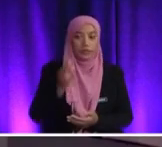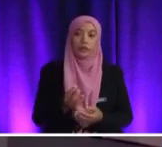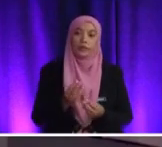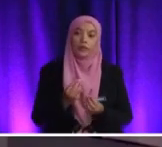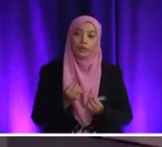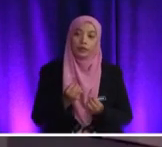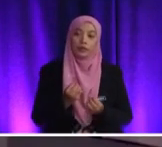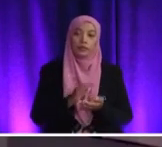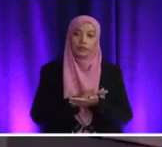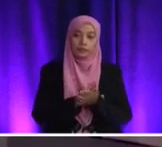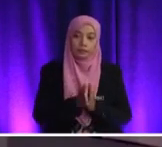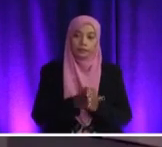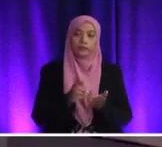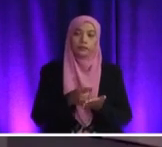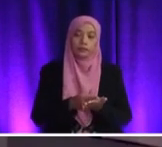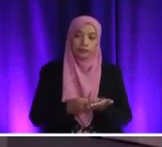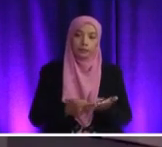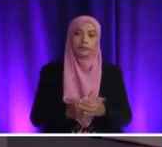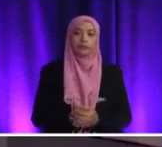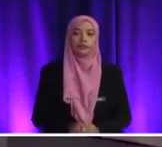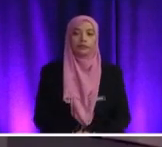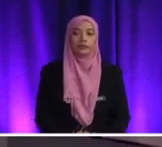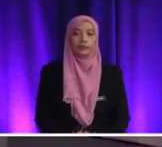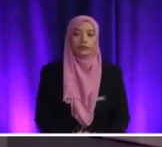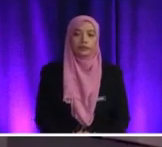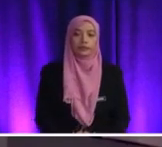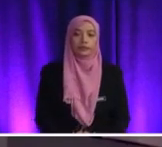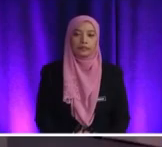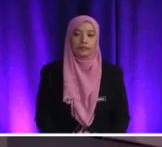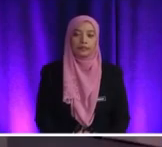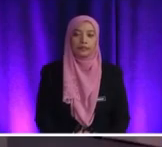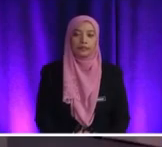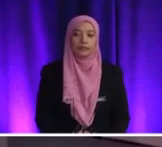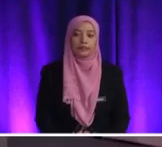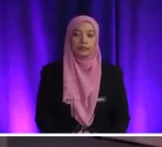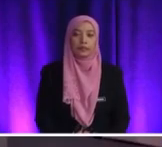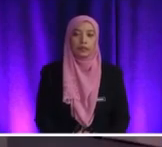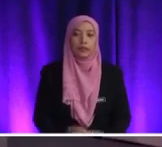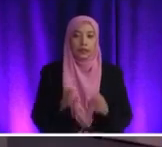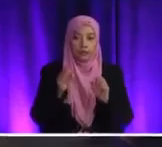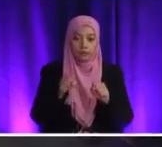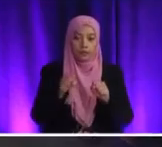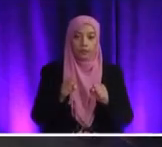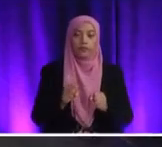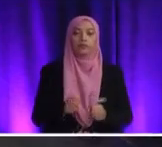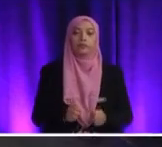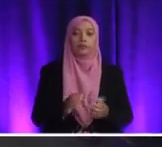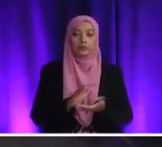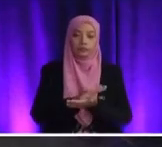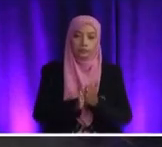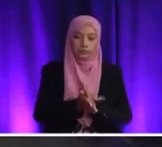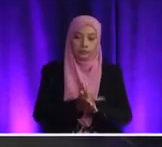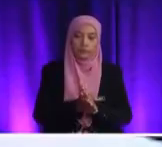keselamatan lebih police boleh nggak jadi askep pun boleh takde masalah kedua-duanya berjuang untuk